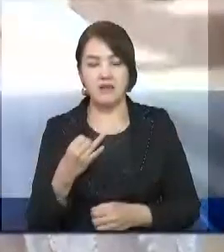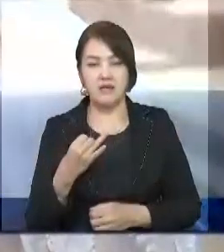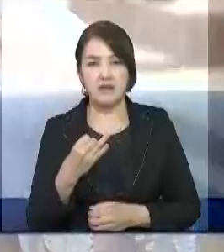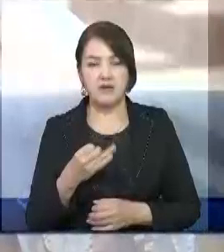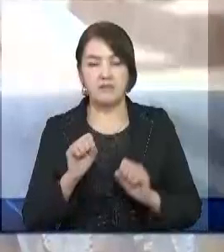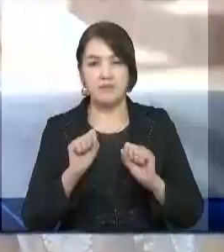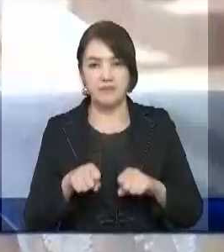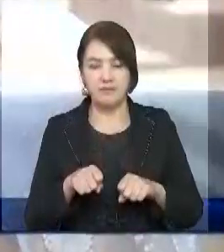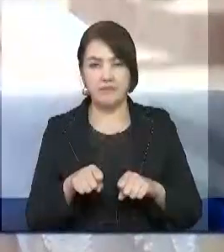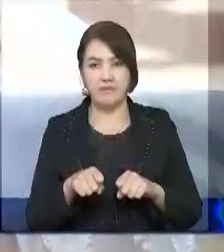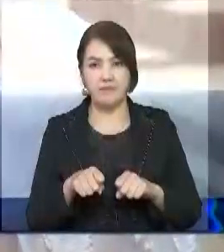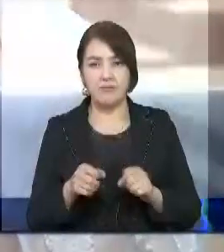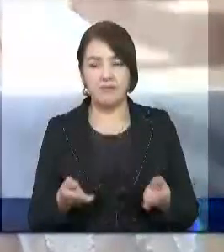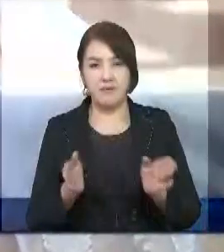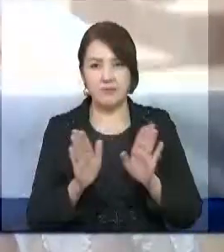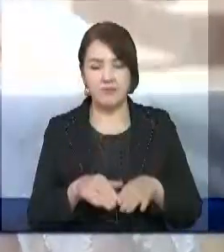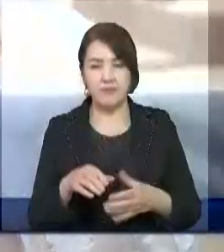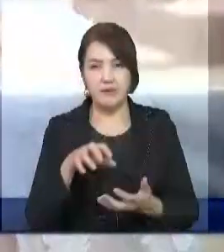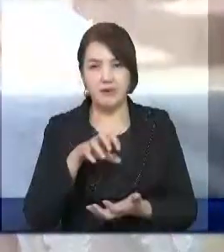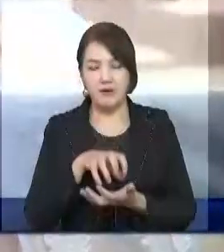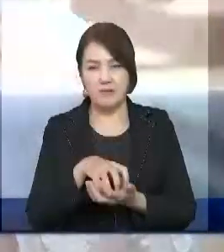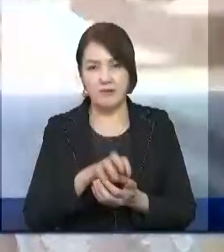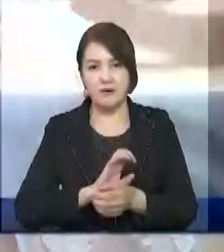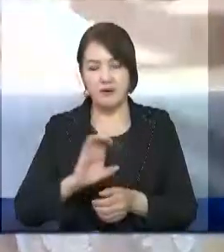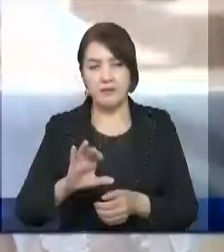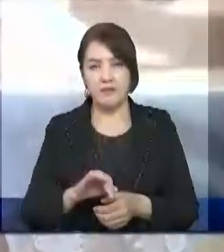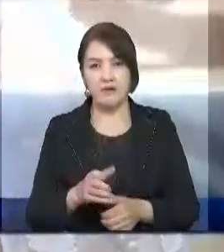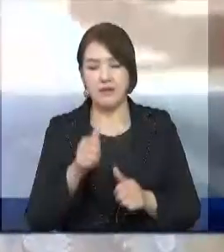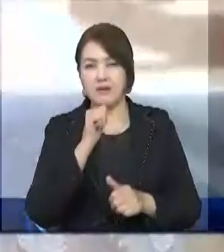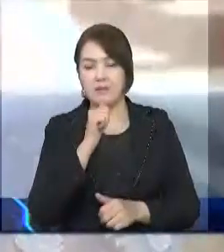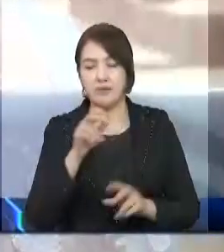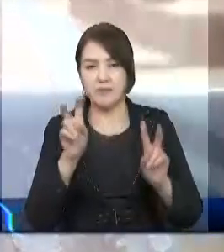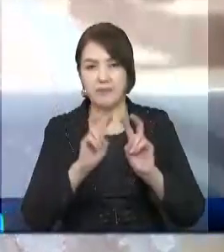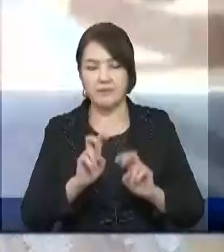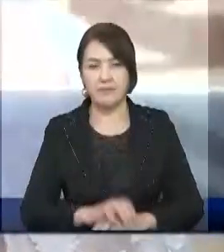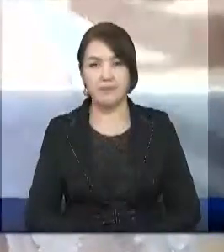по возможности положить его в банку и отправить в лабораторию для исследования.